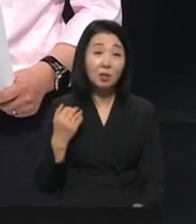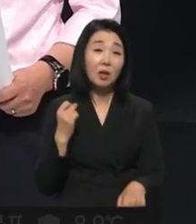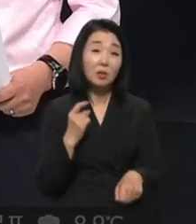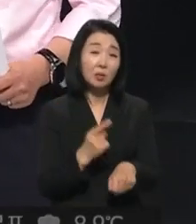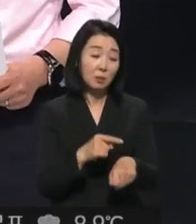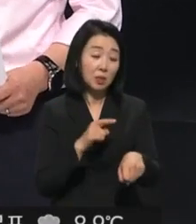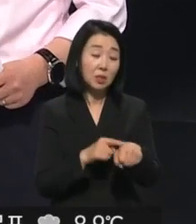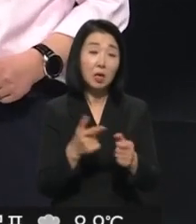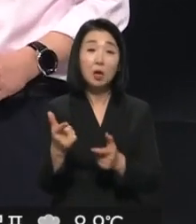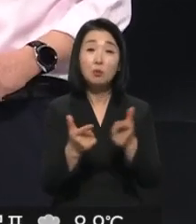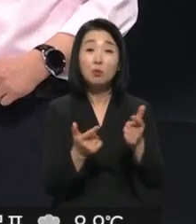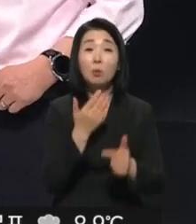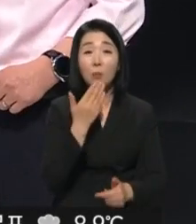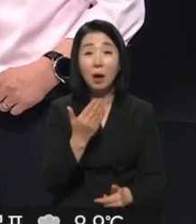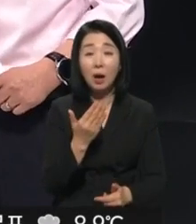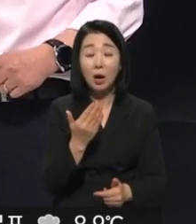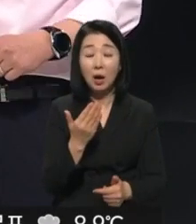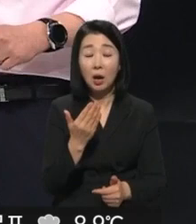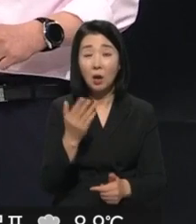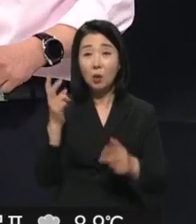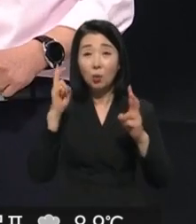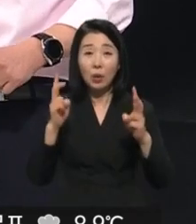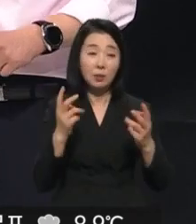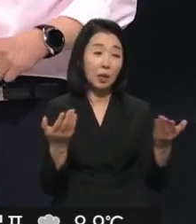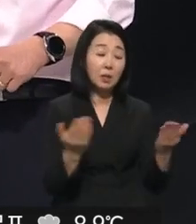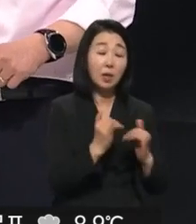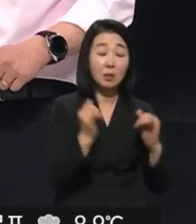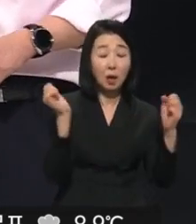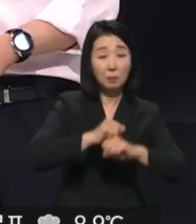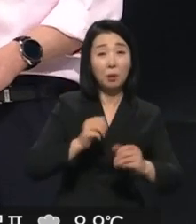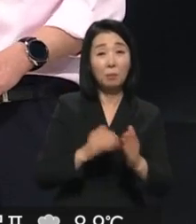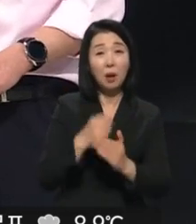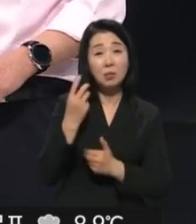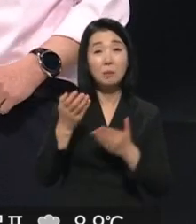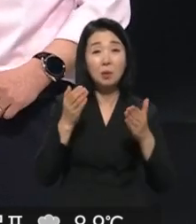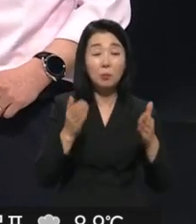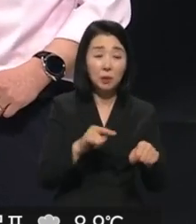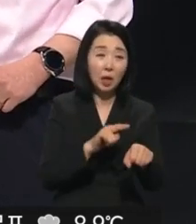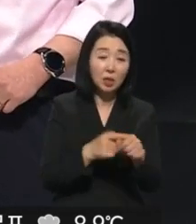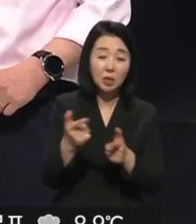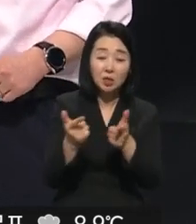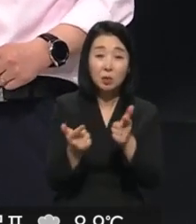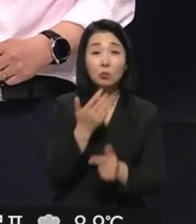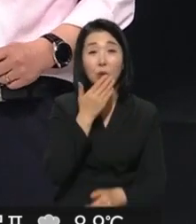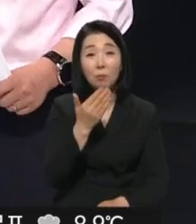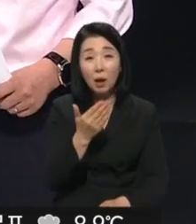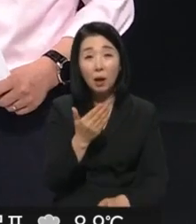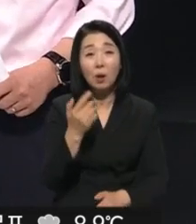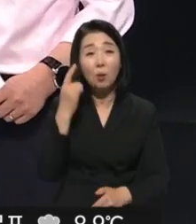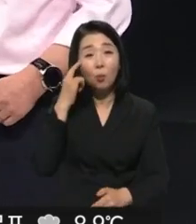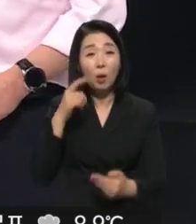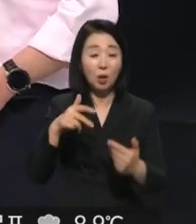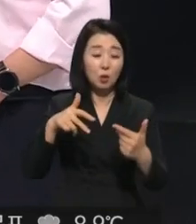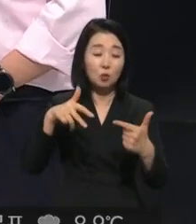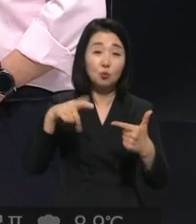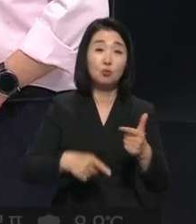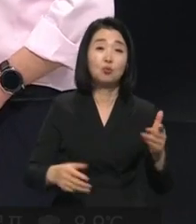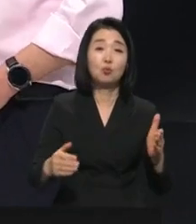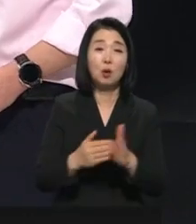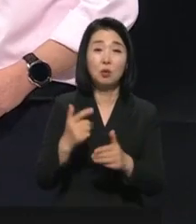있죠. 노사 합의하에 3개월 동안 탄력 근로제를 도입하면 최대 6주까지 주